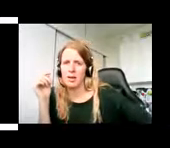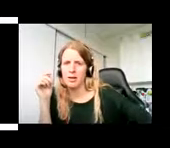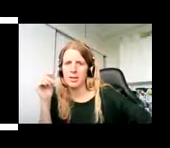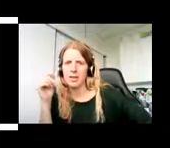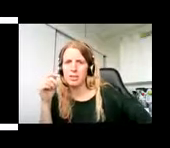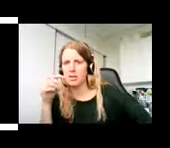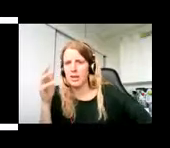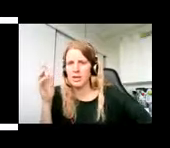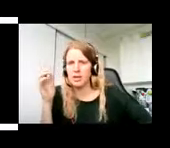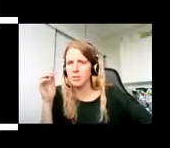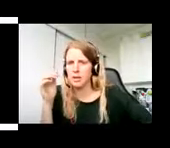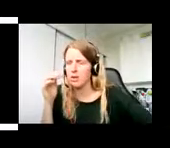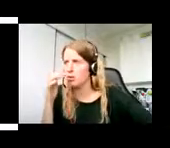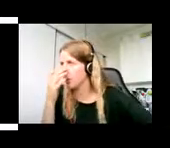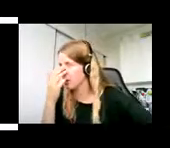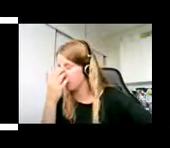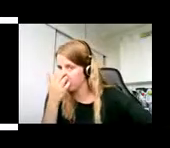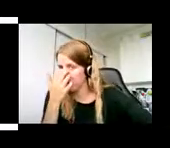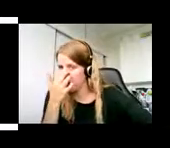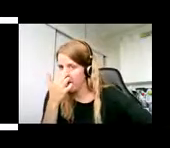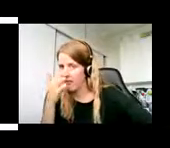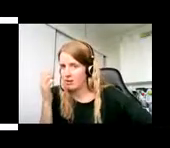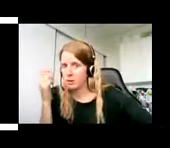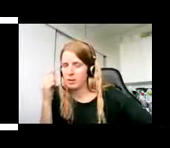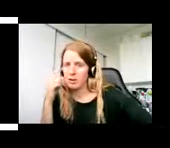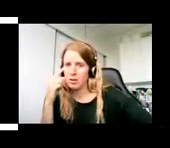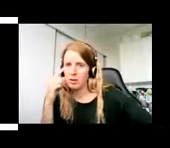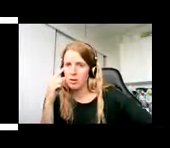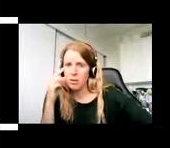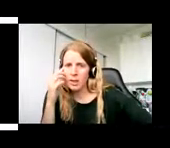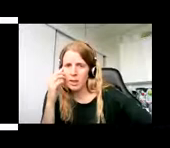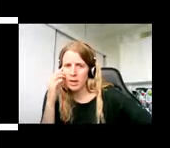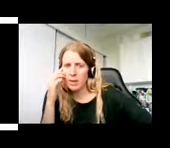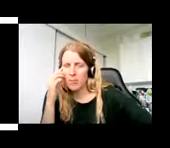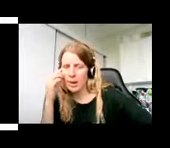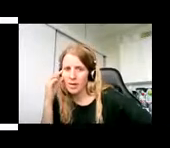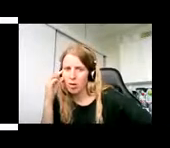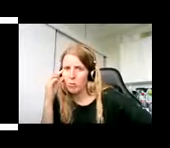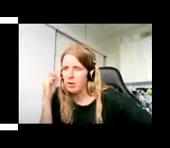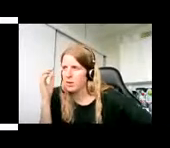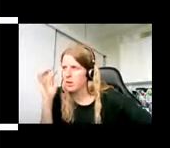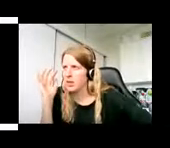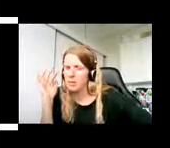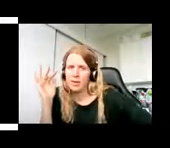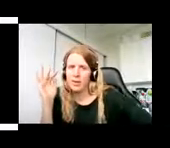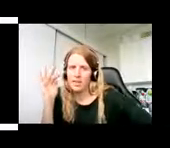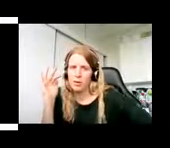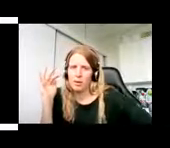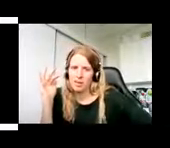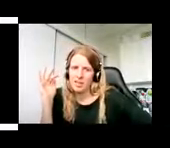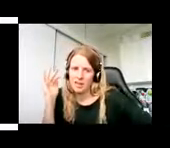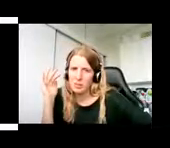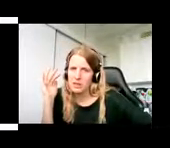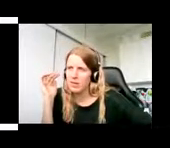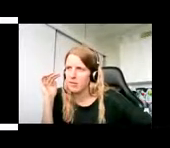kilometer reizen. Dus dat is eigenlijk niet meer toepasselijk vanaf 25 juni. Maar opnieuw zetten we hierbij. Er zijn